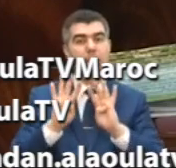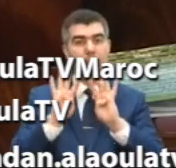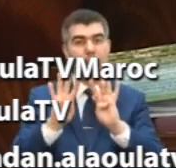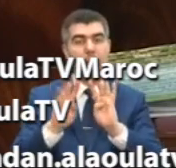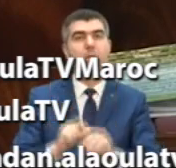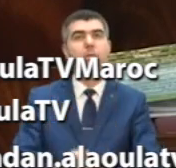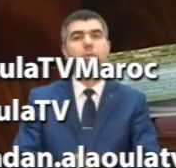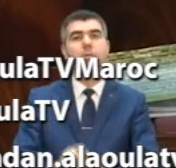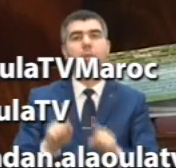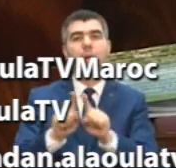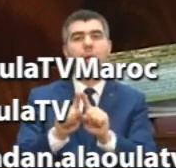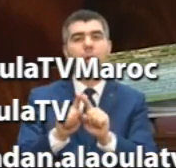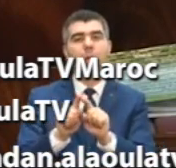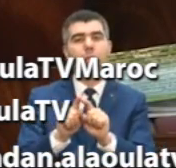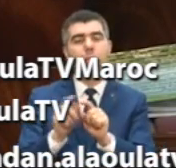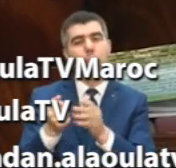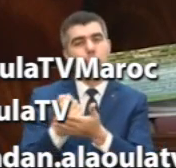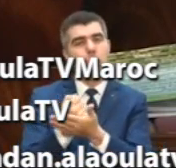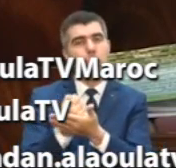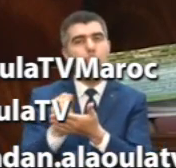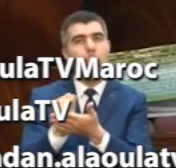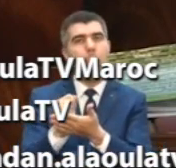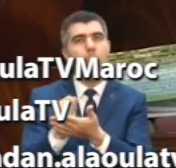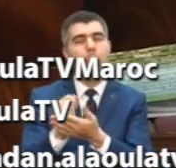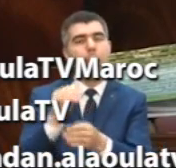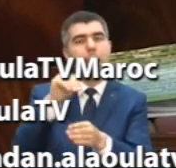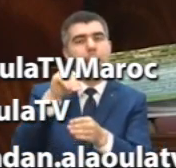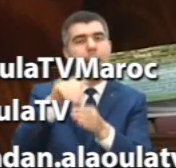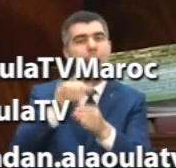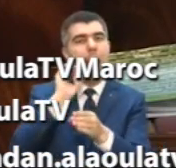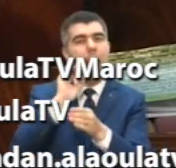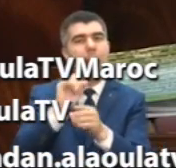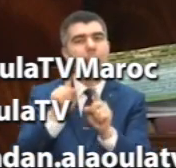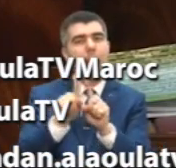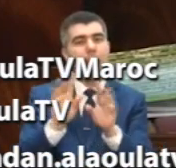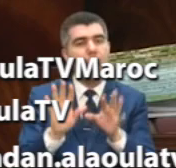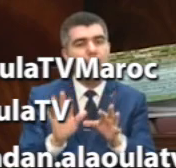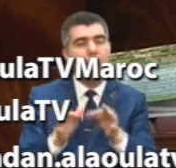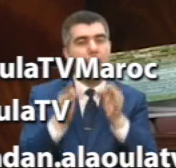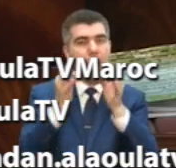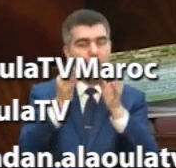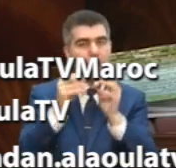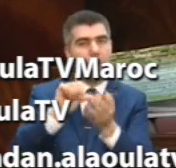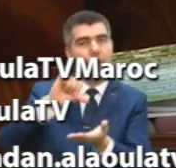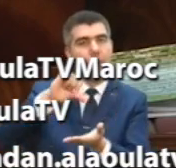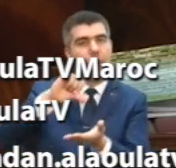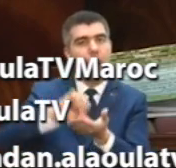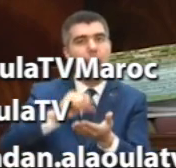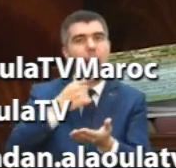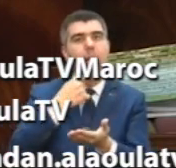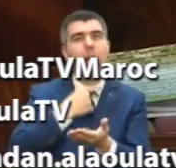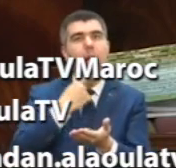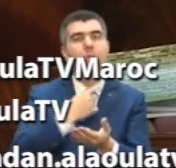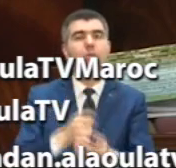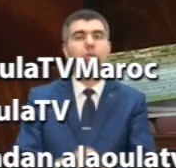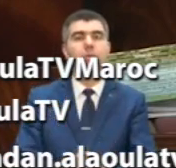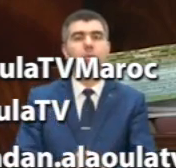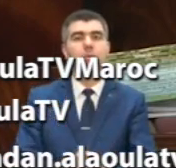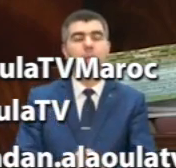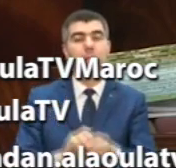الرامي إلى إلغاء نتيجة الاقتراع الجزئي الذي أجري بالدائرة المحلية الناظور. قرار